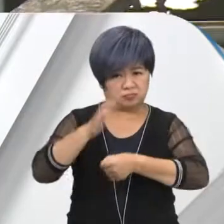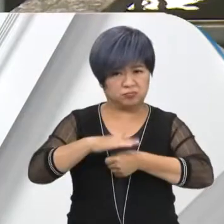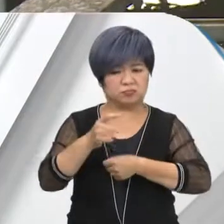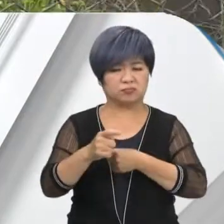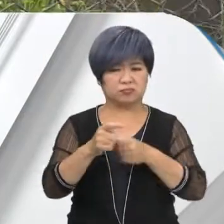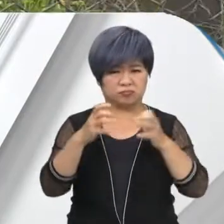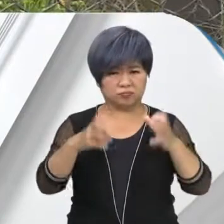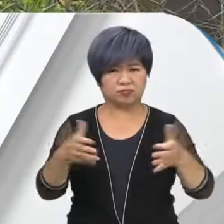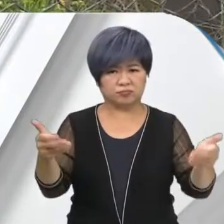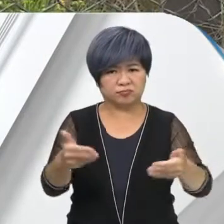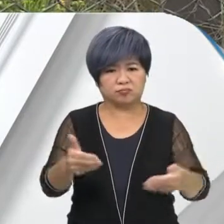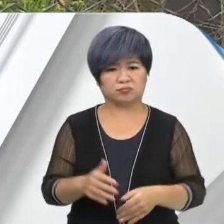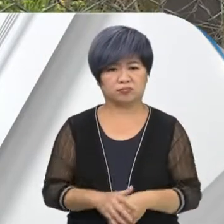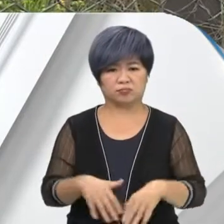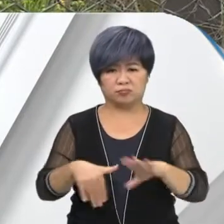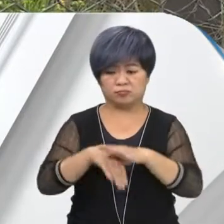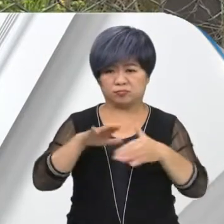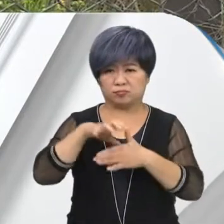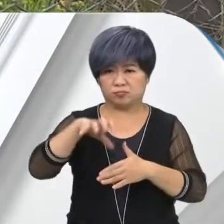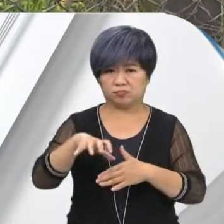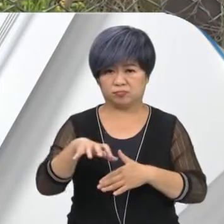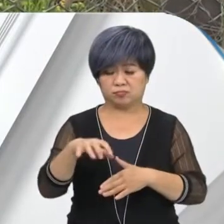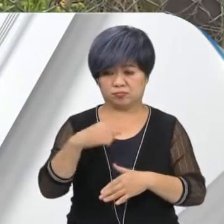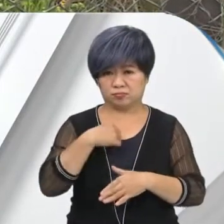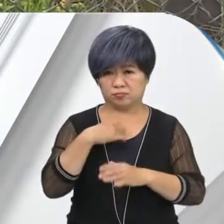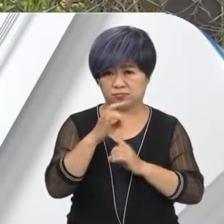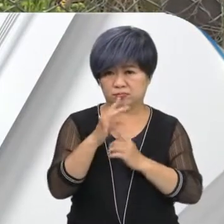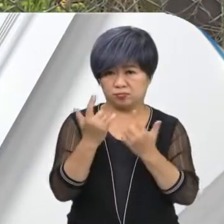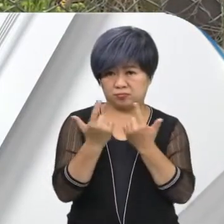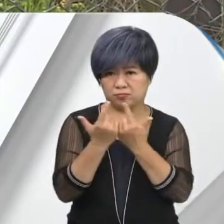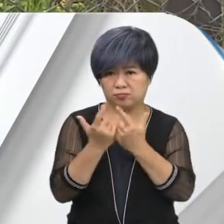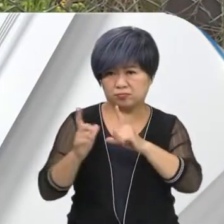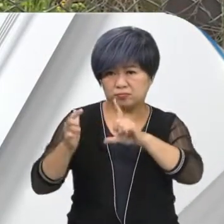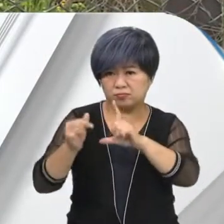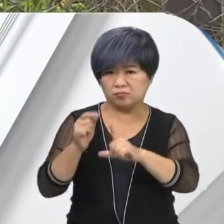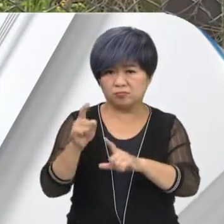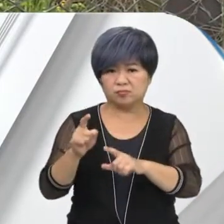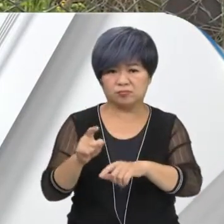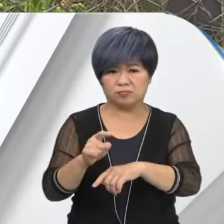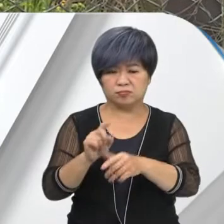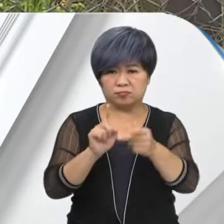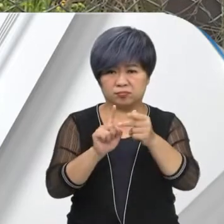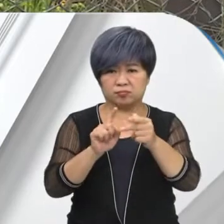园。 因为文化部即将在我们竹北东区的东兴镇，做一个